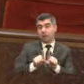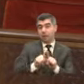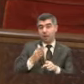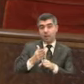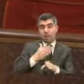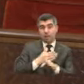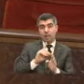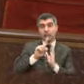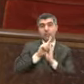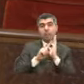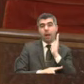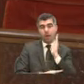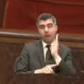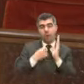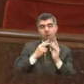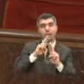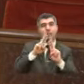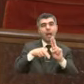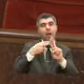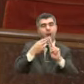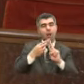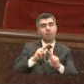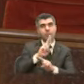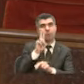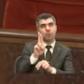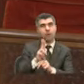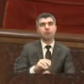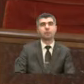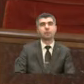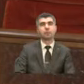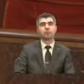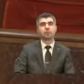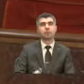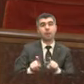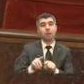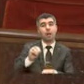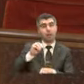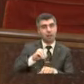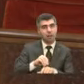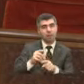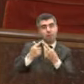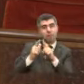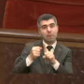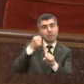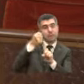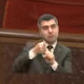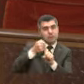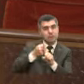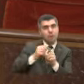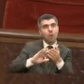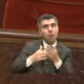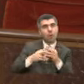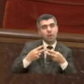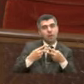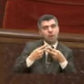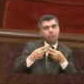الأسبوع المنصرم أن أجبت على هذا السؤال، وهذا مناسبة أيضا تأكيد على المجهودات التي تقوم بها الدولة لإحداث واحد